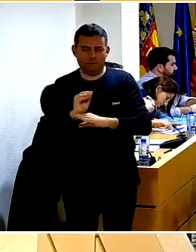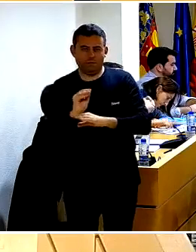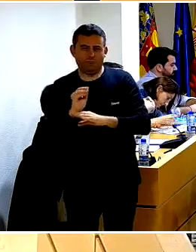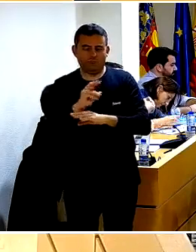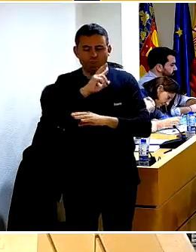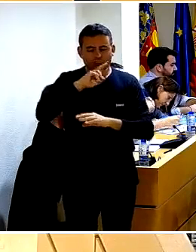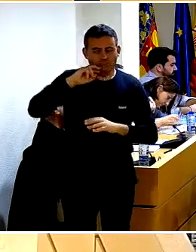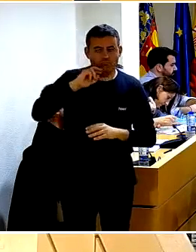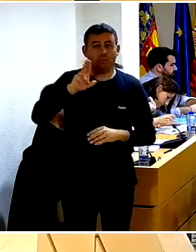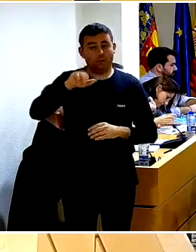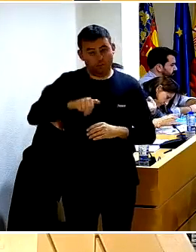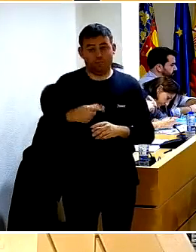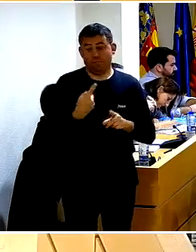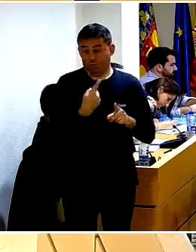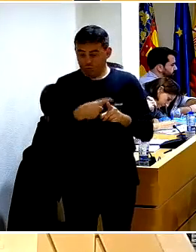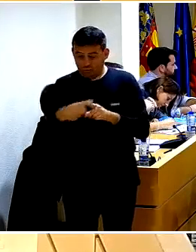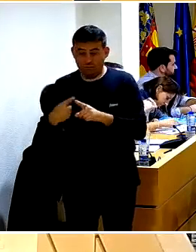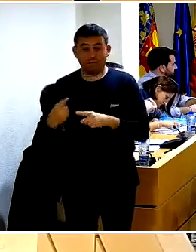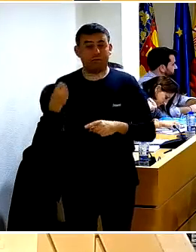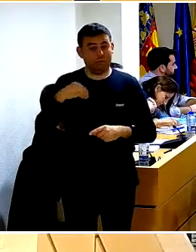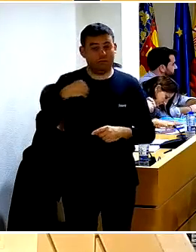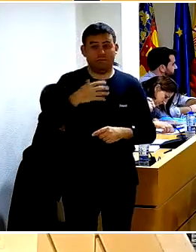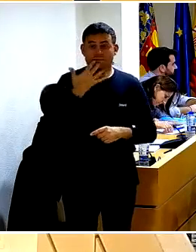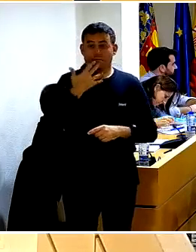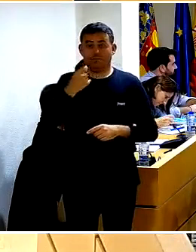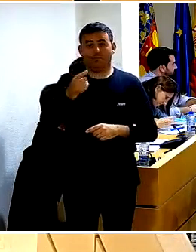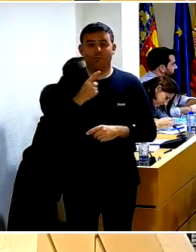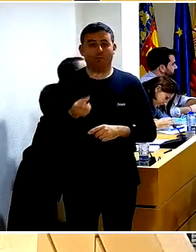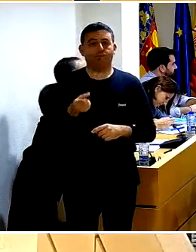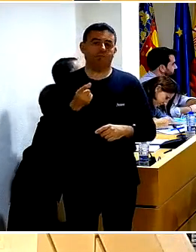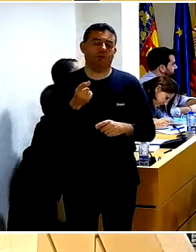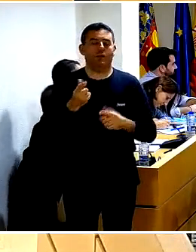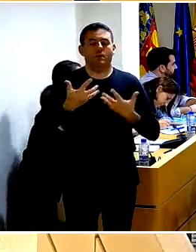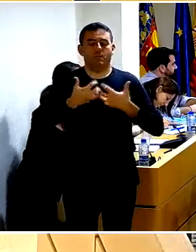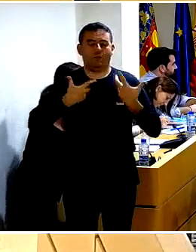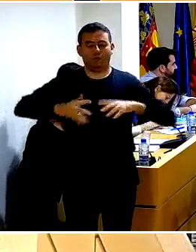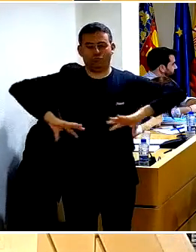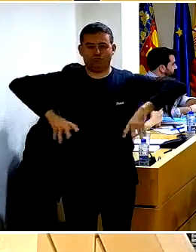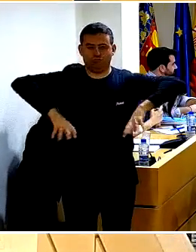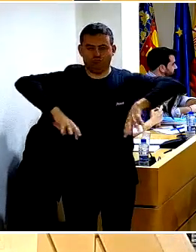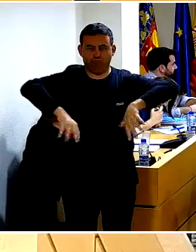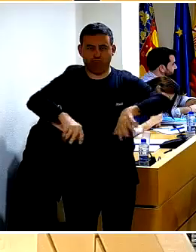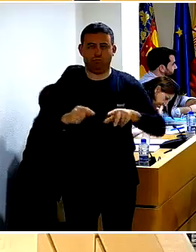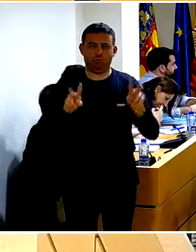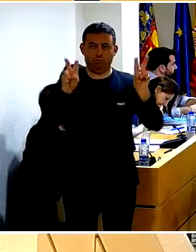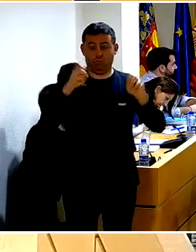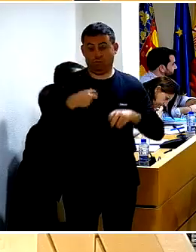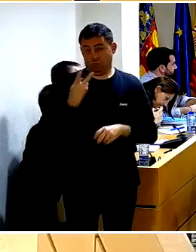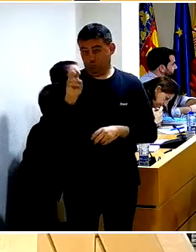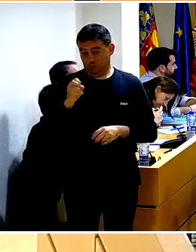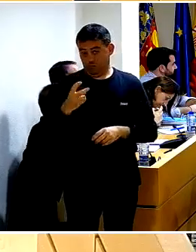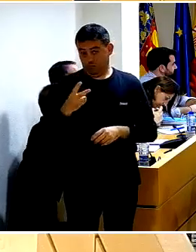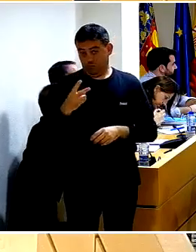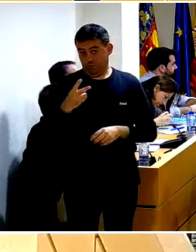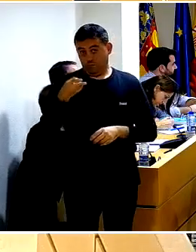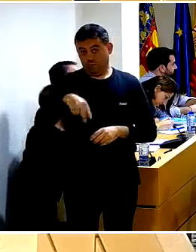que s'utilitzen amb les noves màquines agranadores que començaran a circular en el primer trimestre del 2020 i l'augment del baldeig